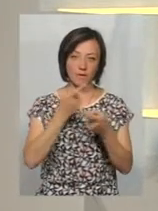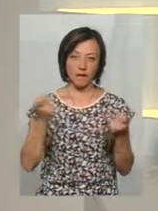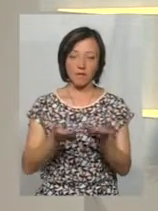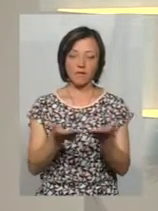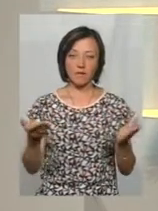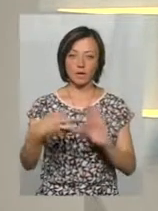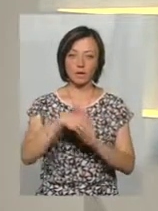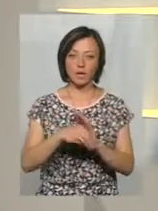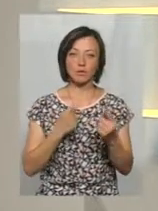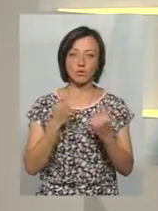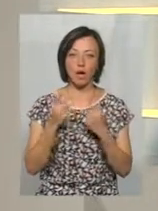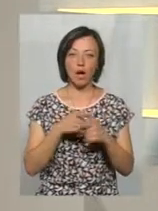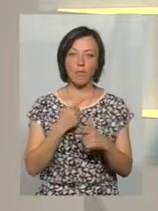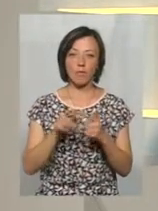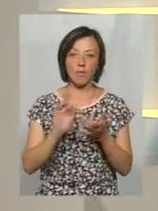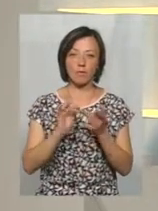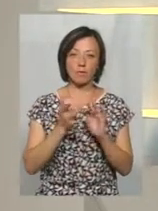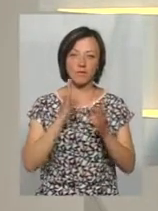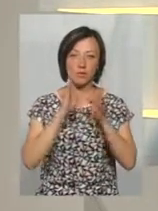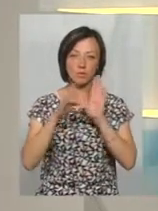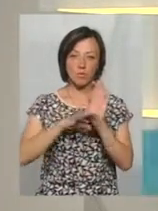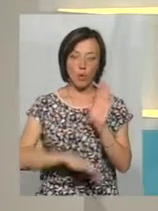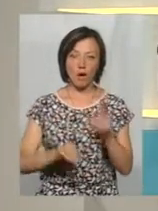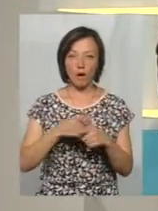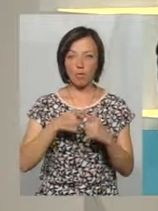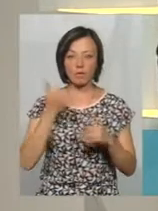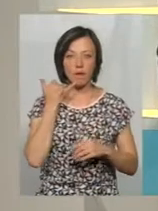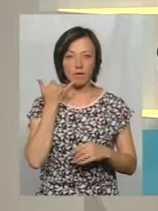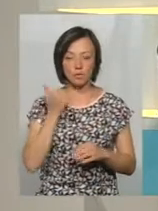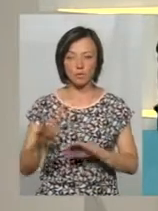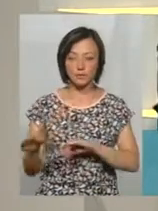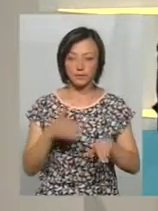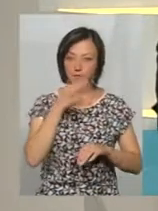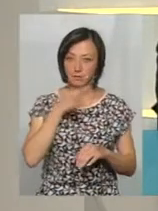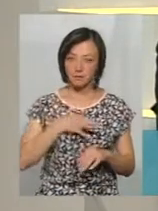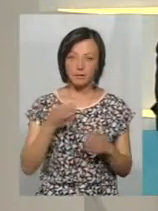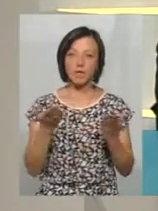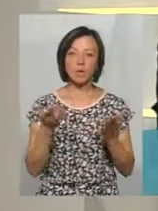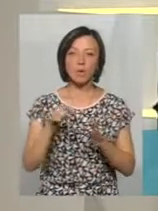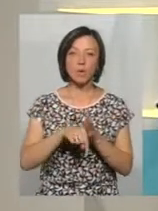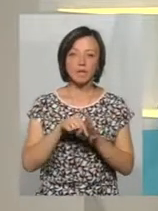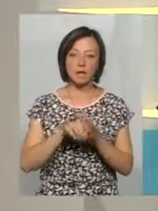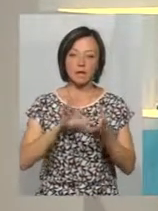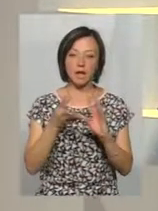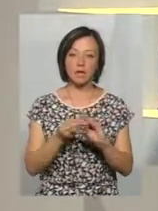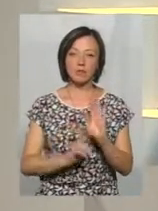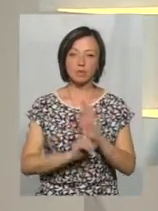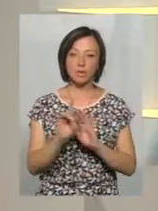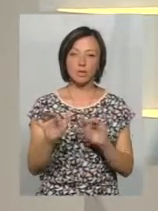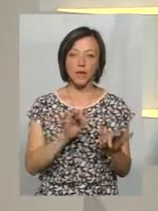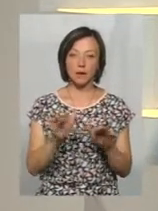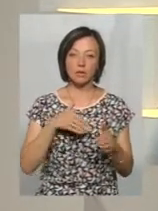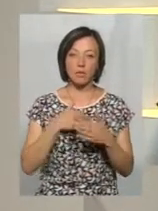також долучаєтесь до розмови або у соцмережі Facebook, або телефонами. Пане Андрію, скажіть, от з якими ознаками взагалі на початку